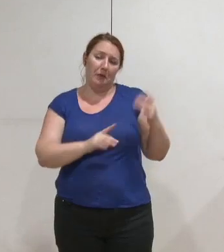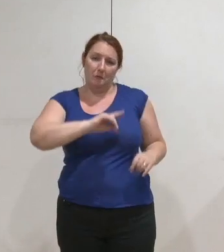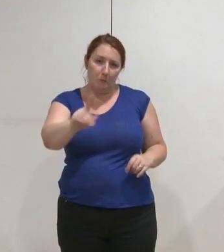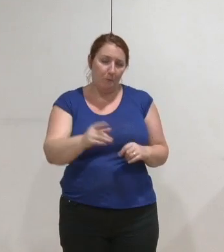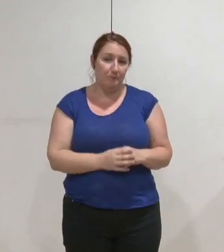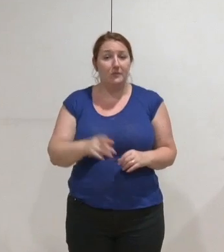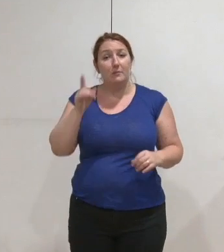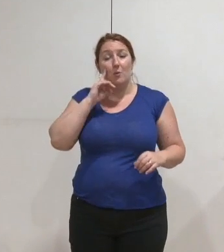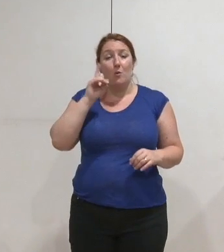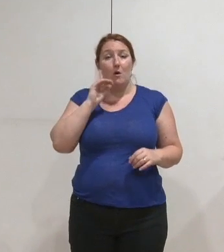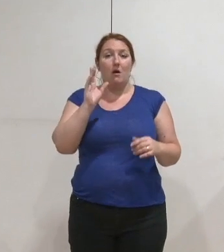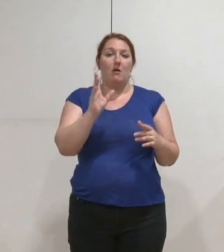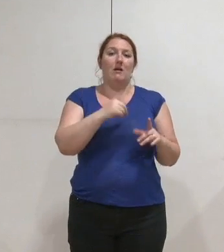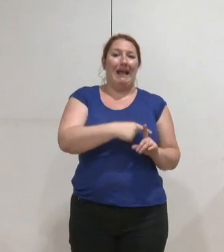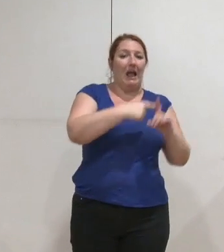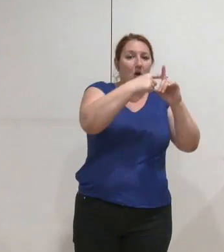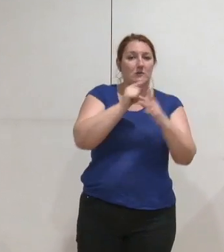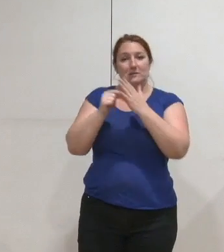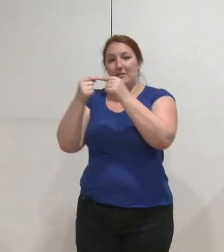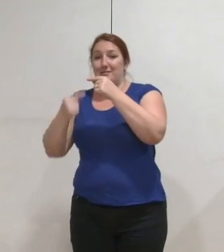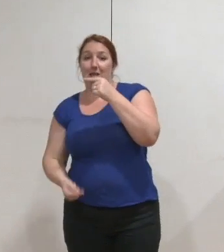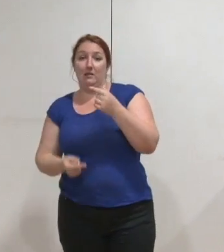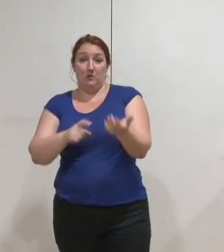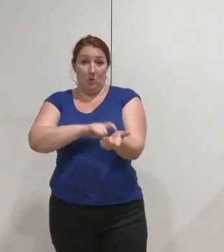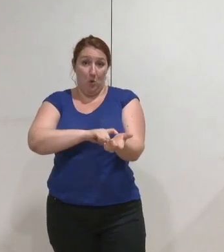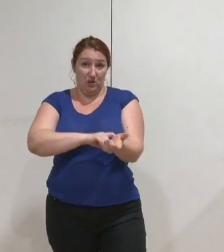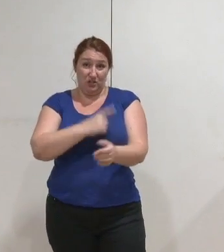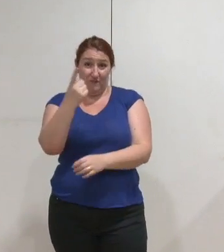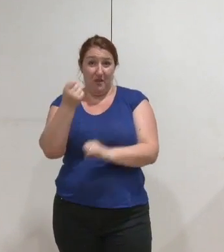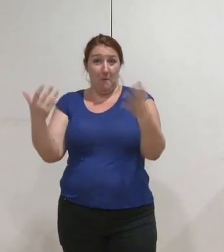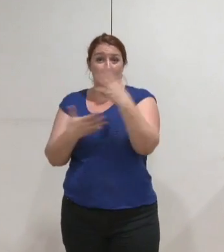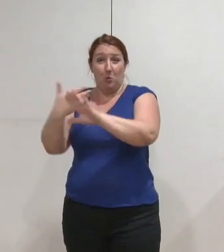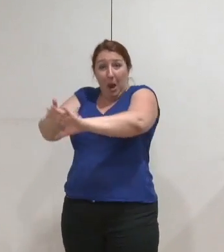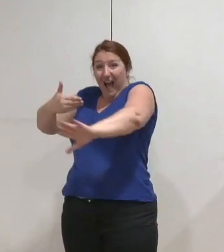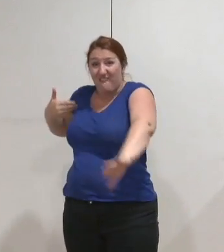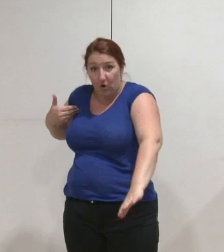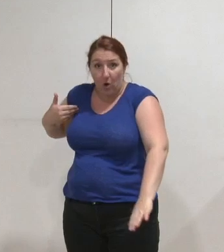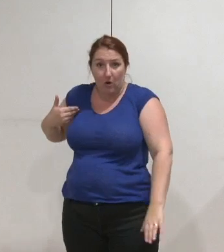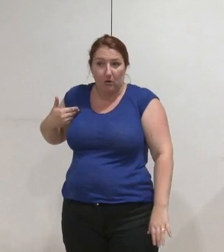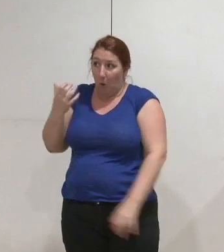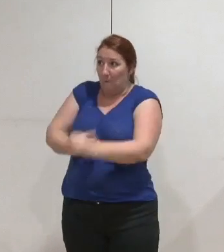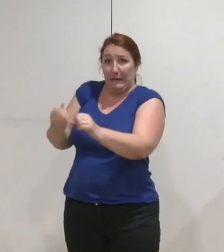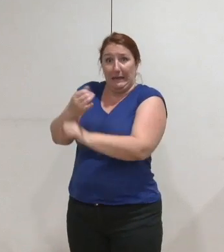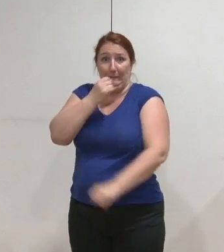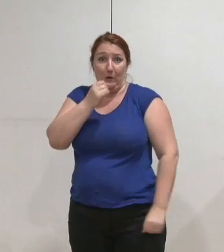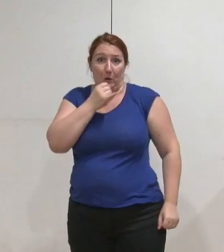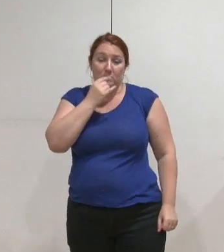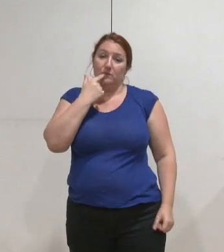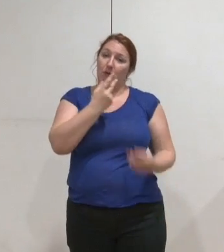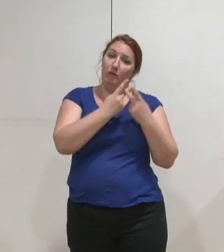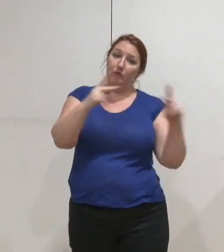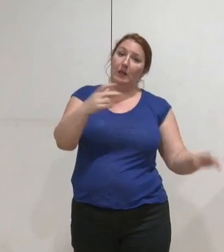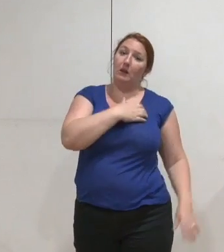l'origine des créances et dettes étant antérieure à la création de la métropole la ville devra encore assurer les